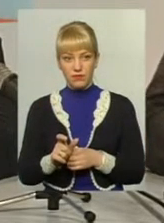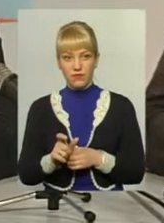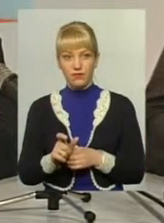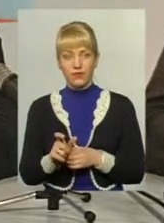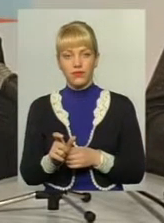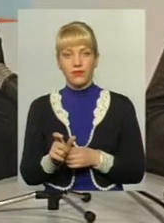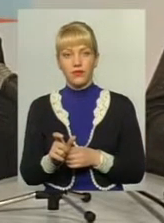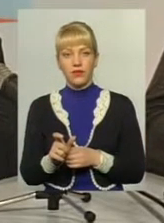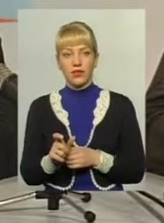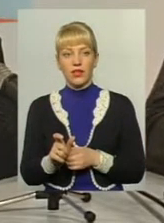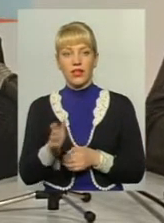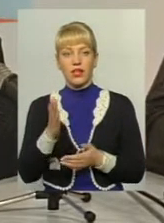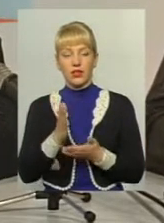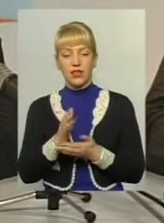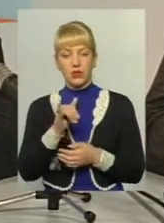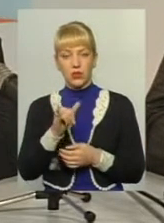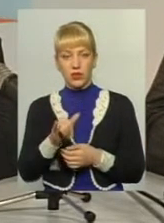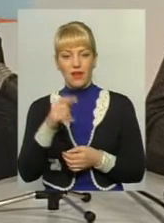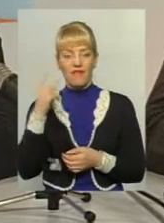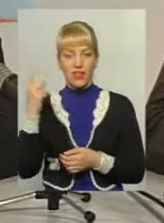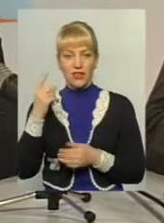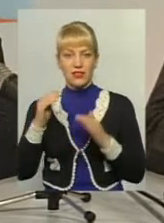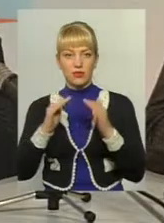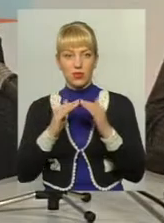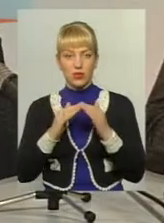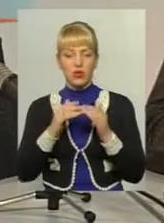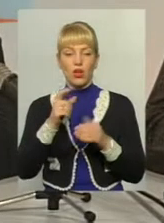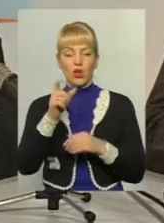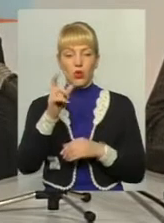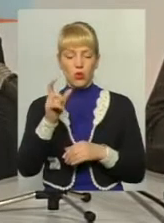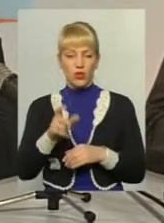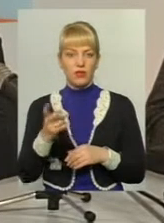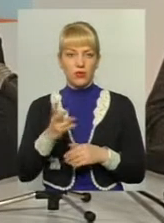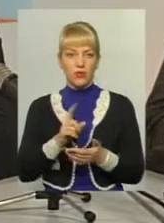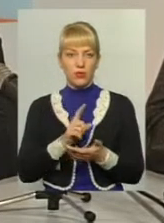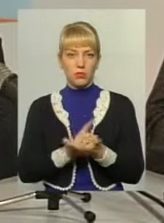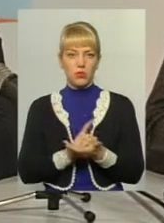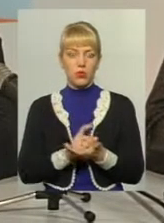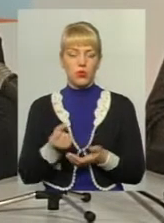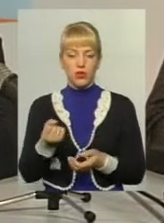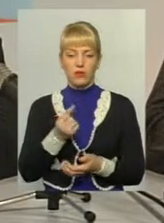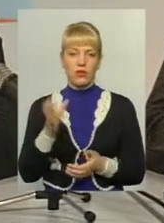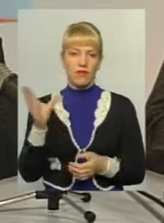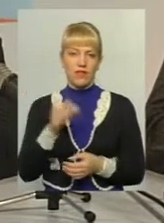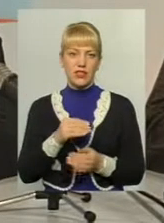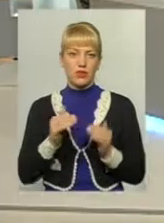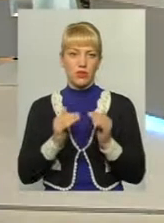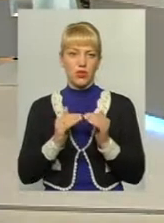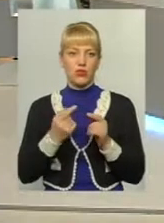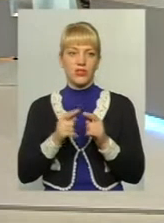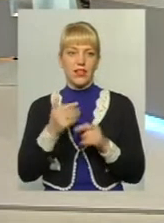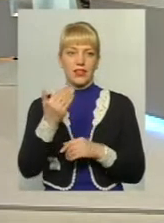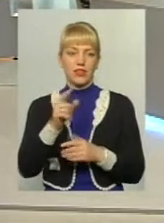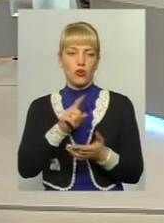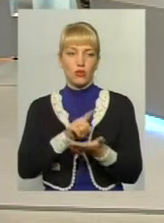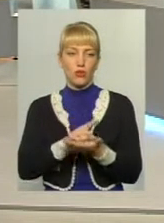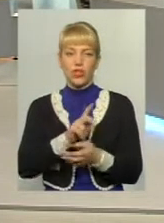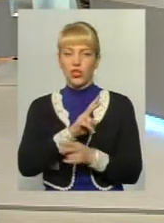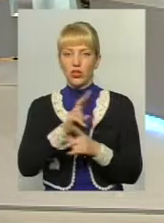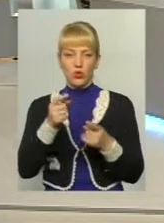там місцевої громади чи держави. Але це зовсім не так. Воно просто цього люди не розуміють. Це зовсім не так. Вони, якщо набули, тобто